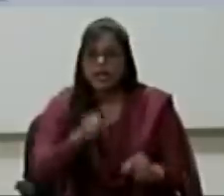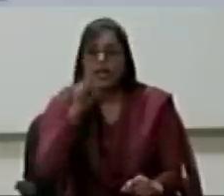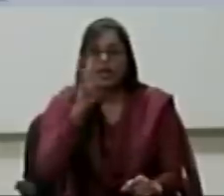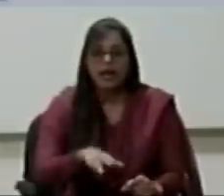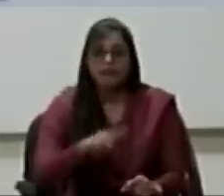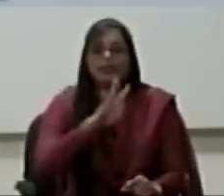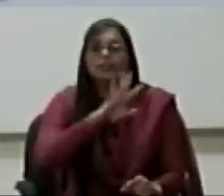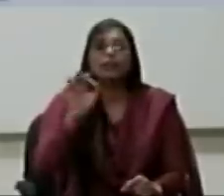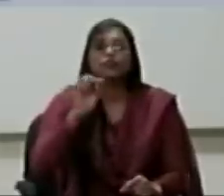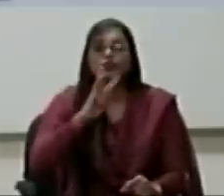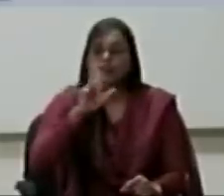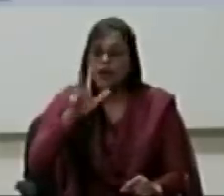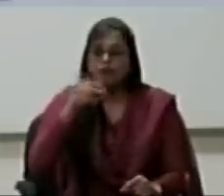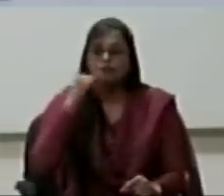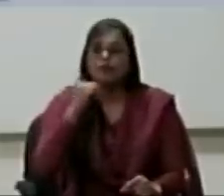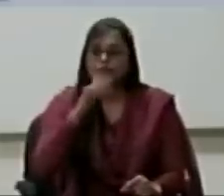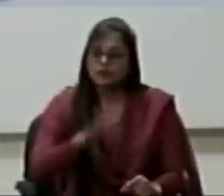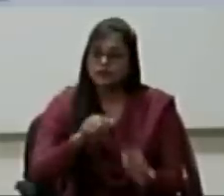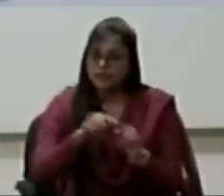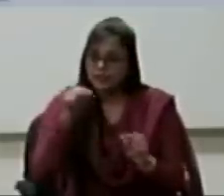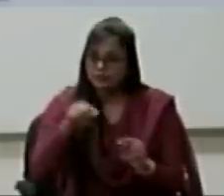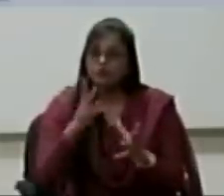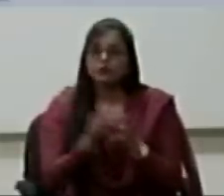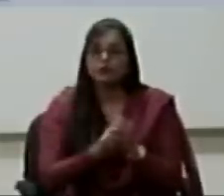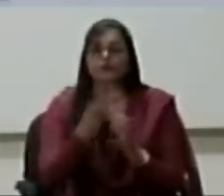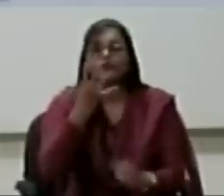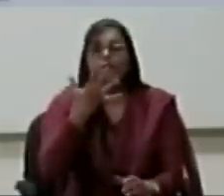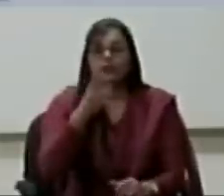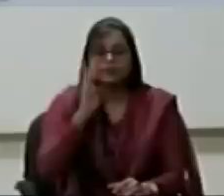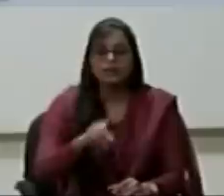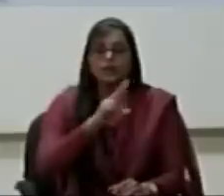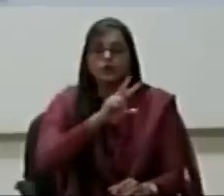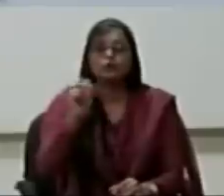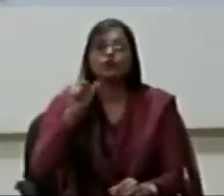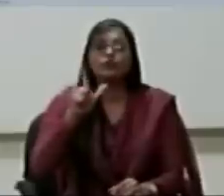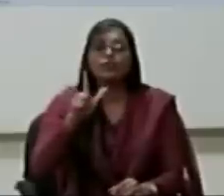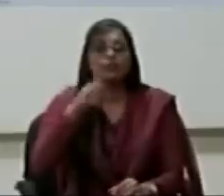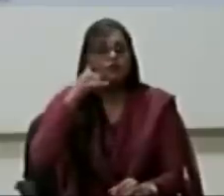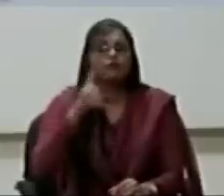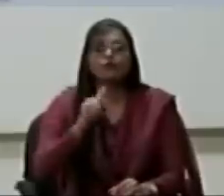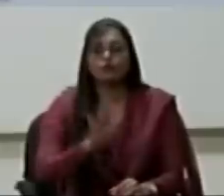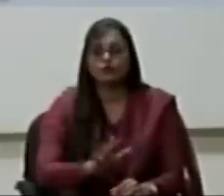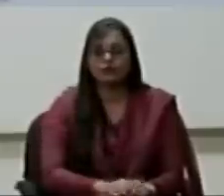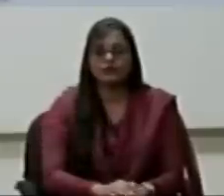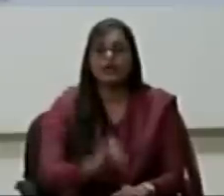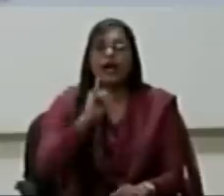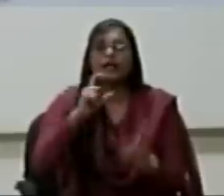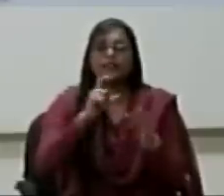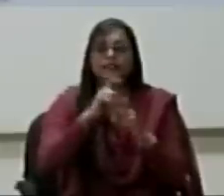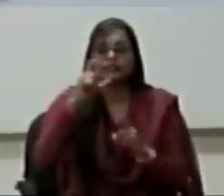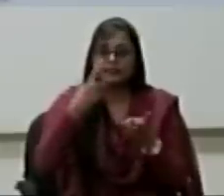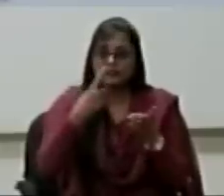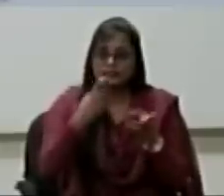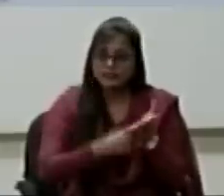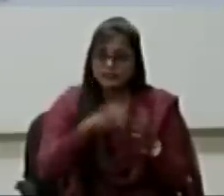1,448 ফোন কল এসেছে এবং এ পর্যন্ত সর্বমোট 45,207 কল এসেছে। আইডিসিআর হটলাইন নম্বরে গত